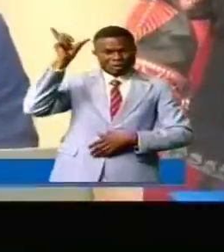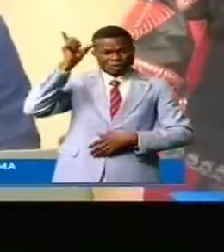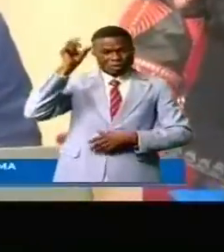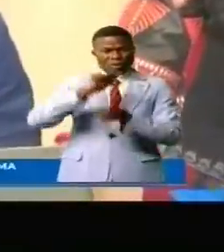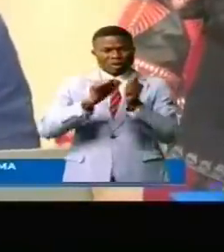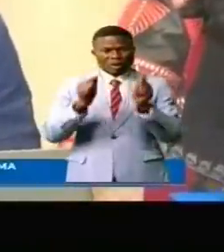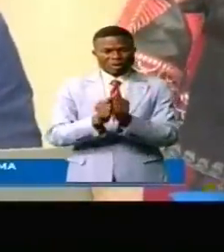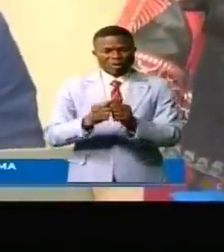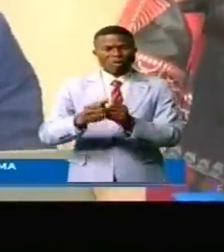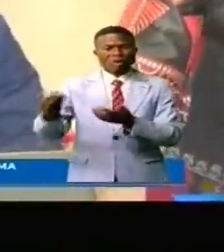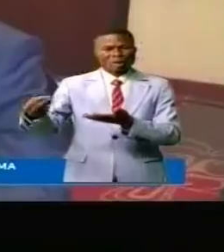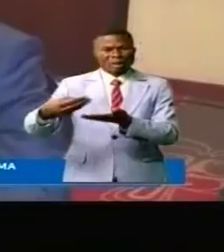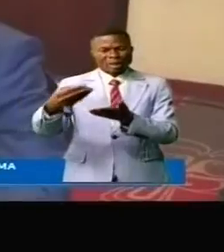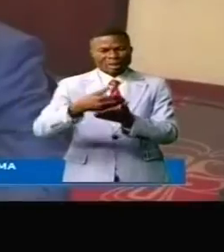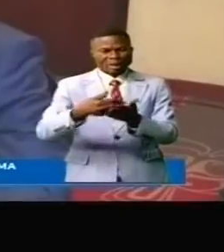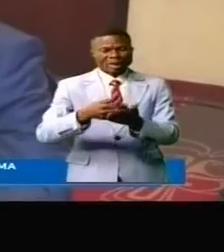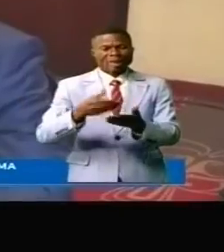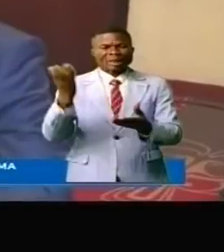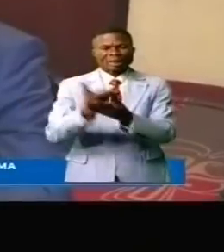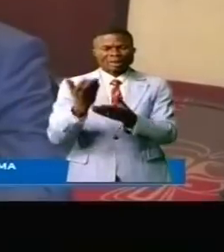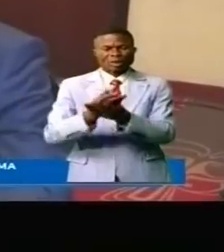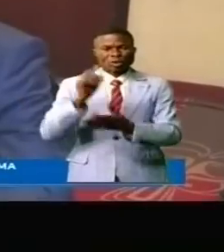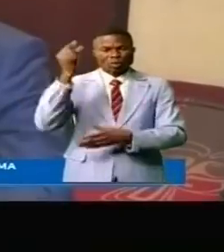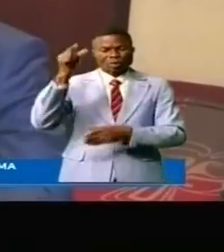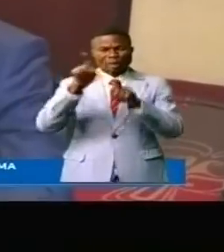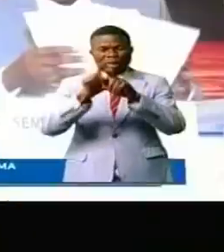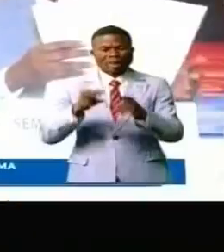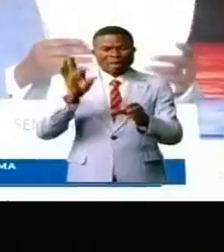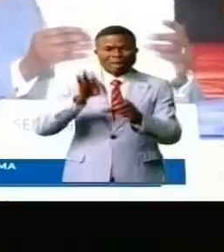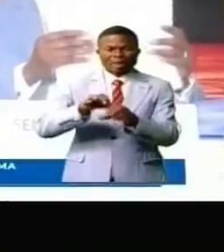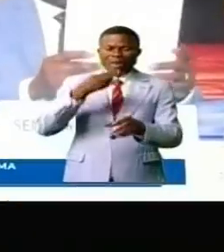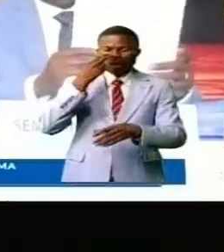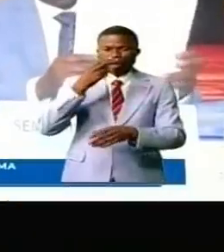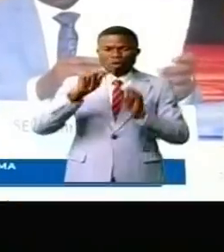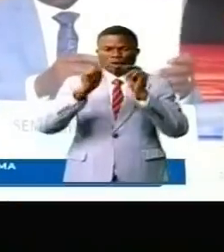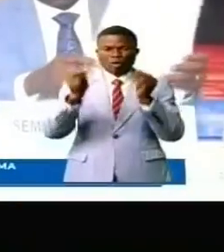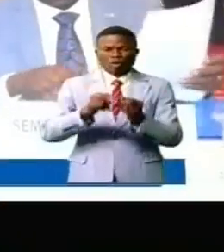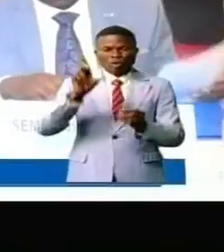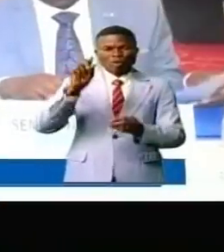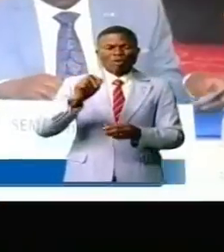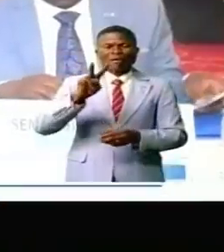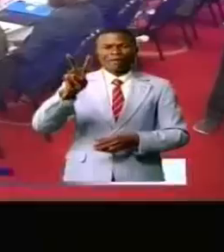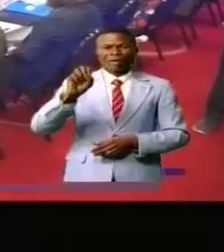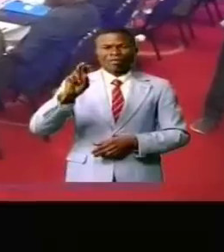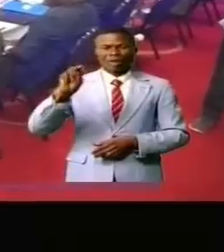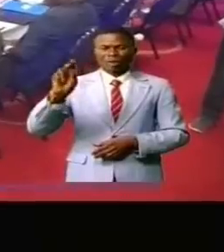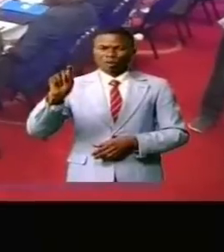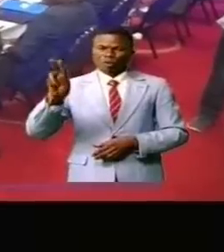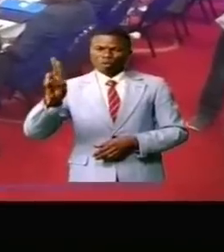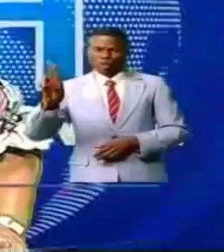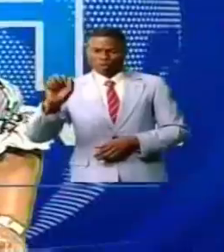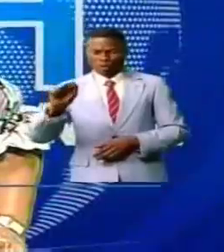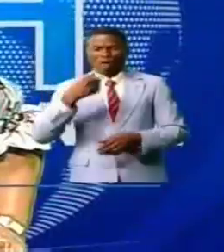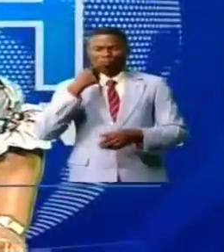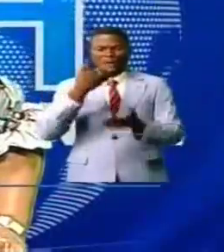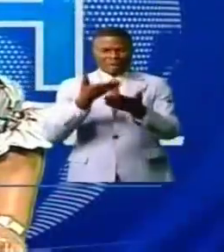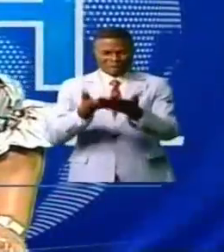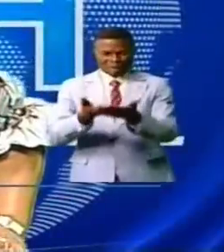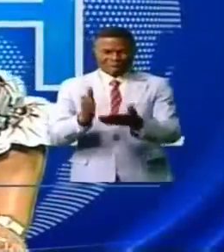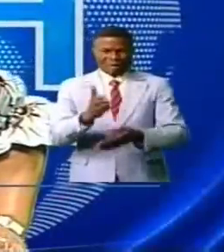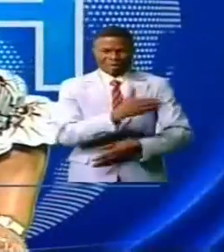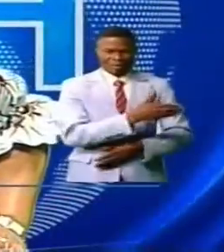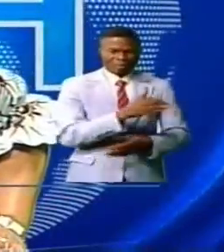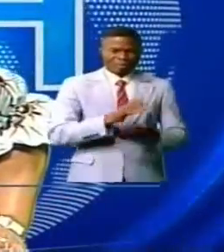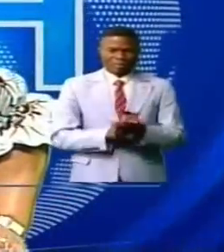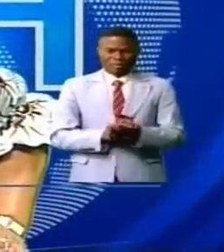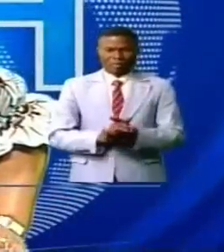de la restitution des titres miniers et pétroliers pour les groupes Ventura étaient également à l'ordre du jour.